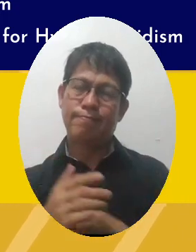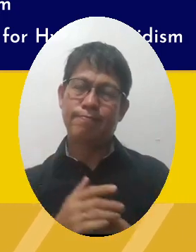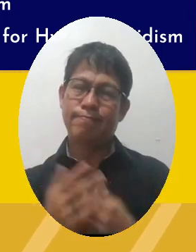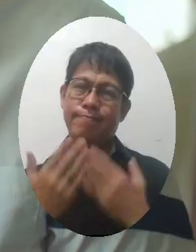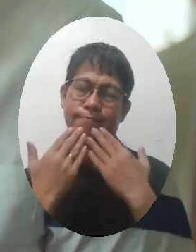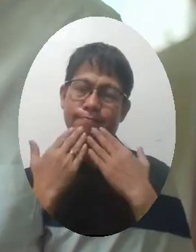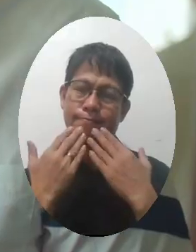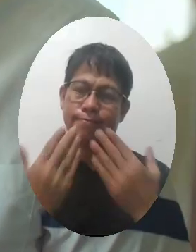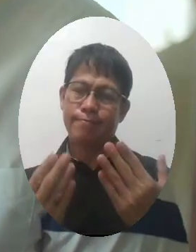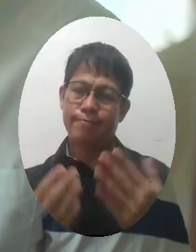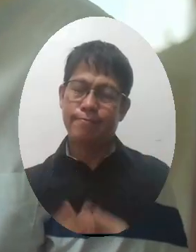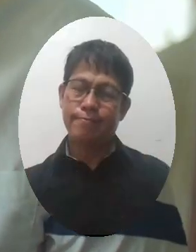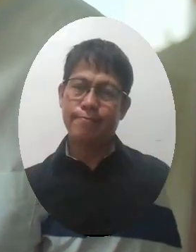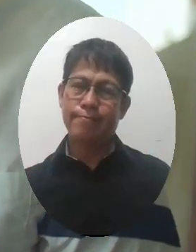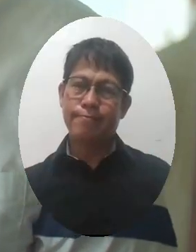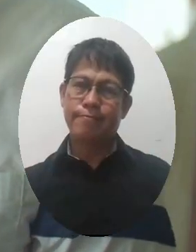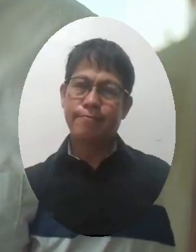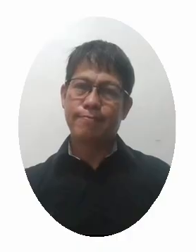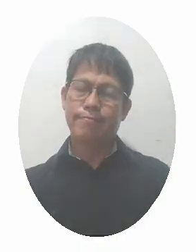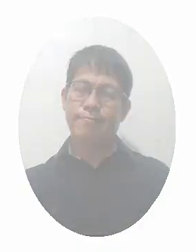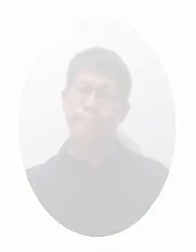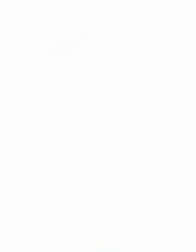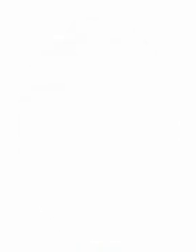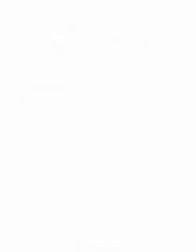donate@kapwako.org. Maraming salamat po.